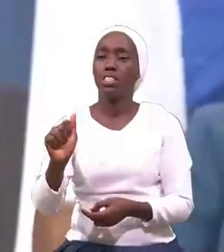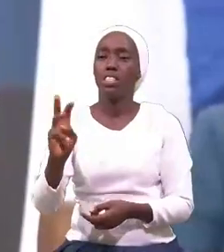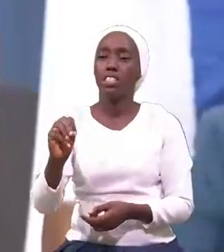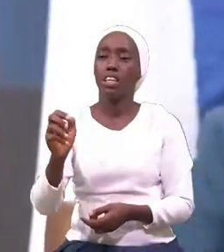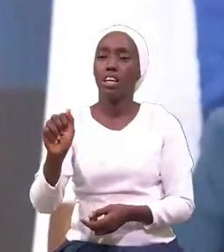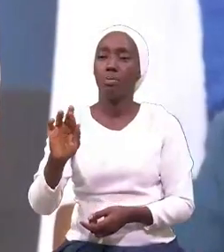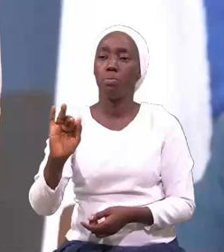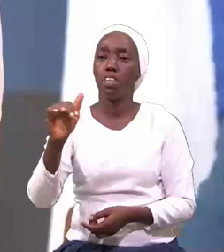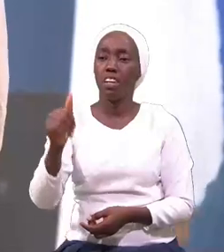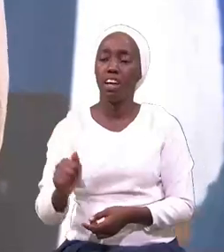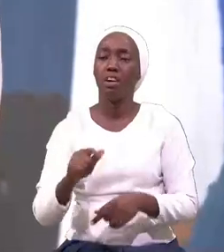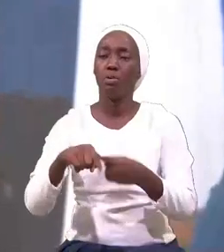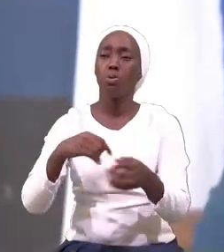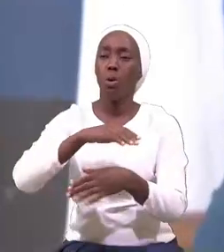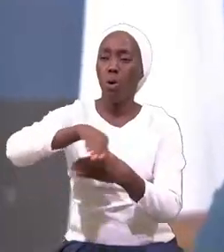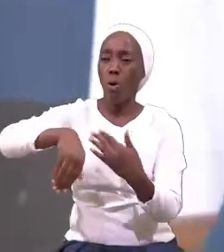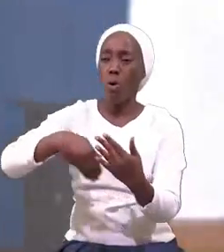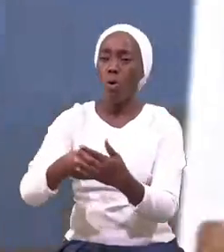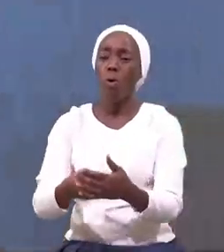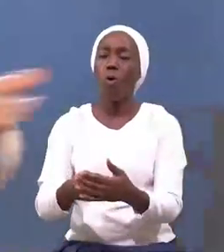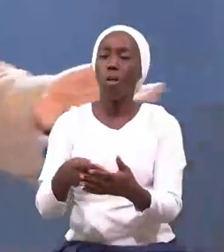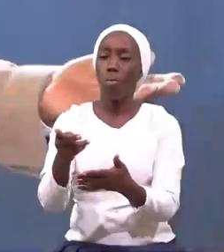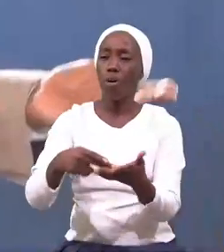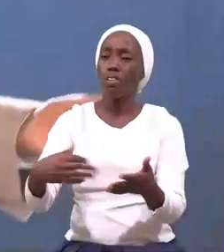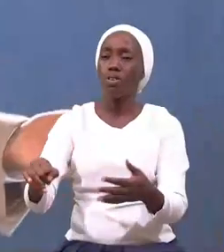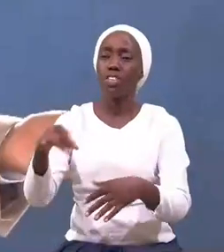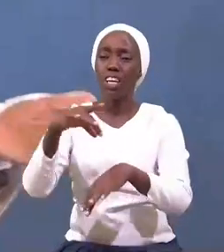et pour aller aux extrémités de la terre?